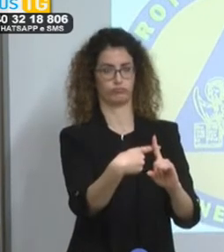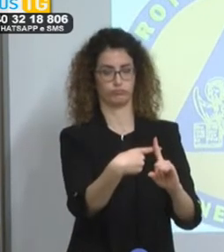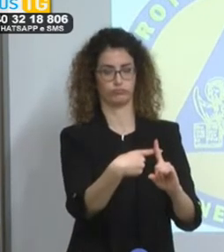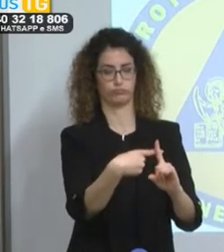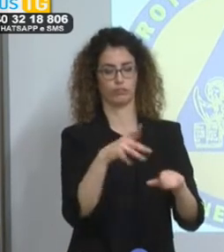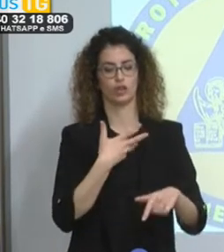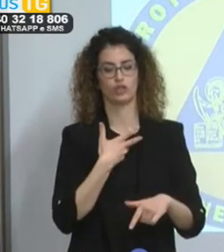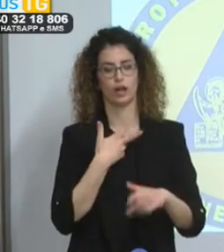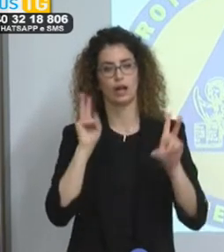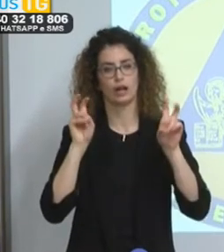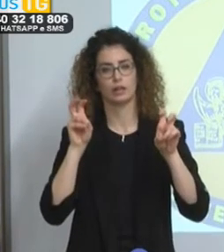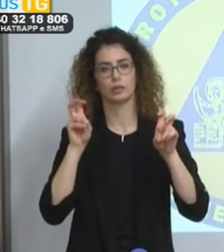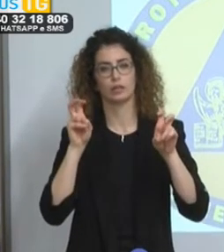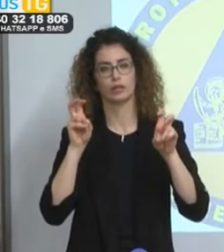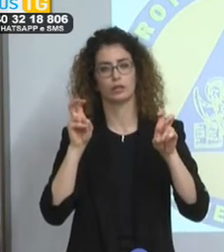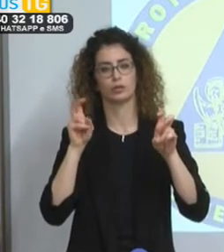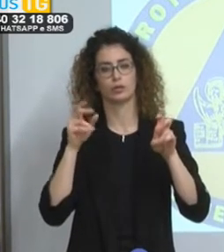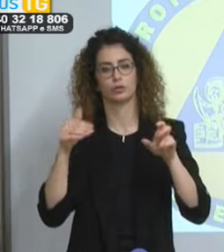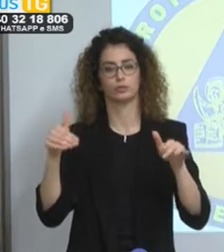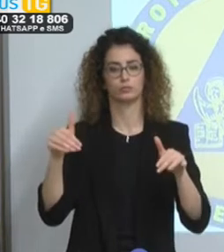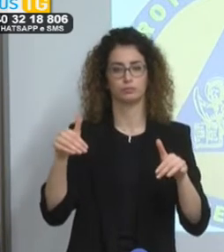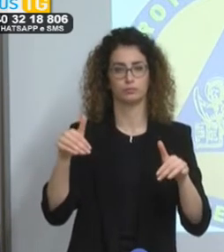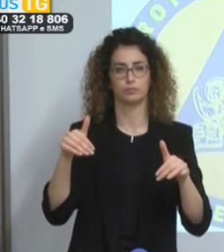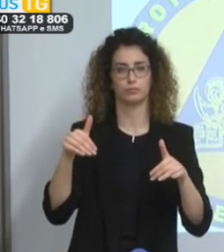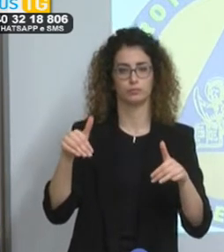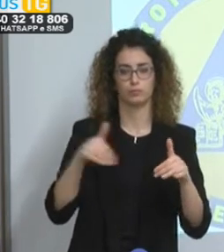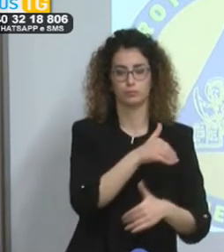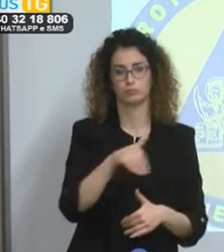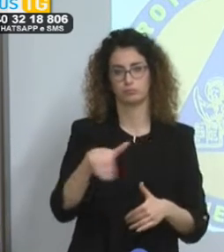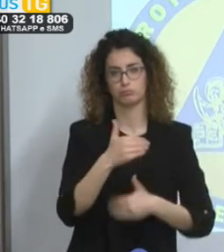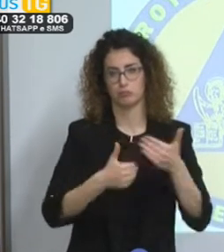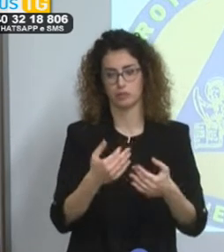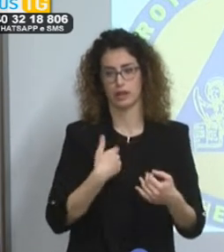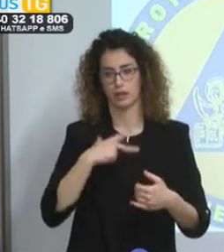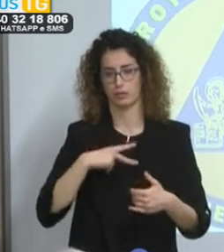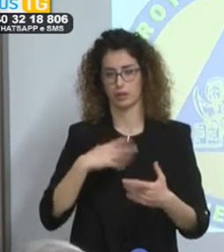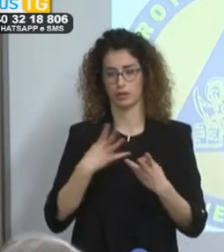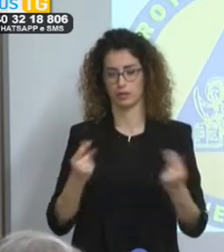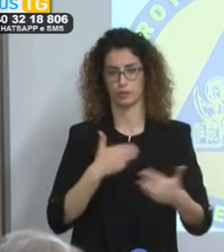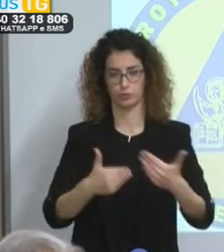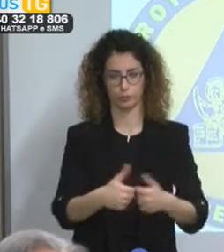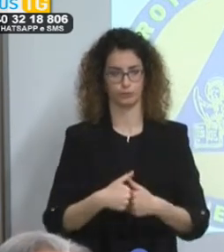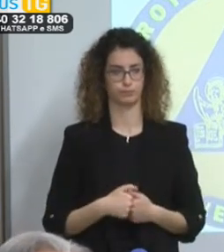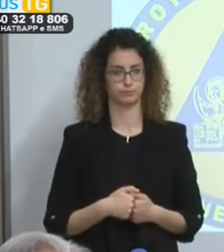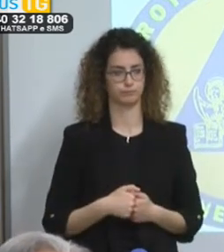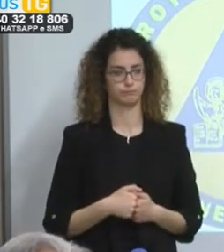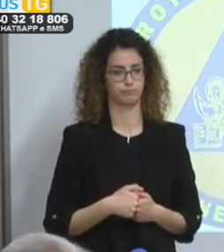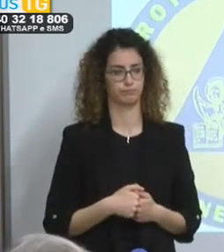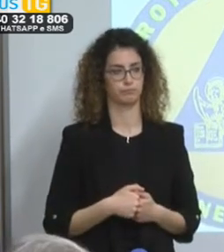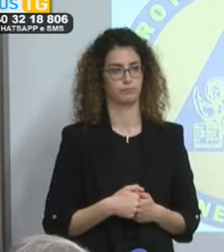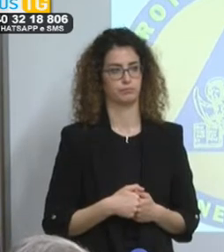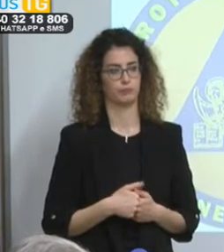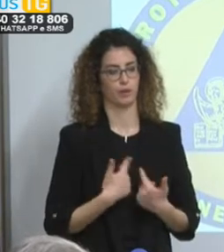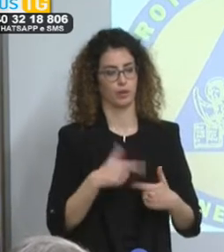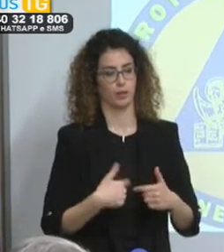tema di viabilità acquea che è da risolvere e spero che si risolva velocemente. Comunque per adesso è più che